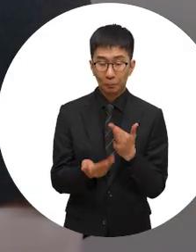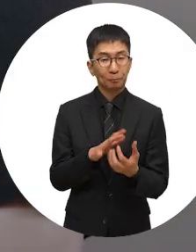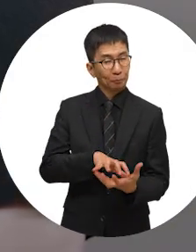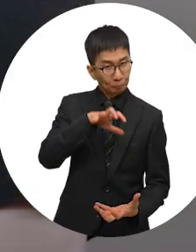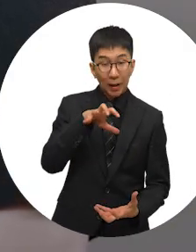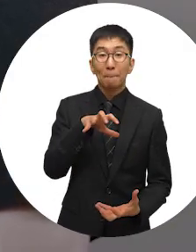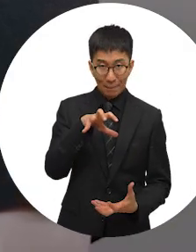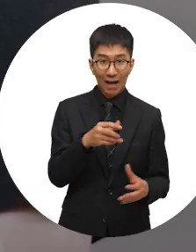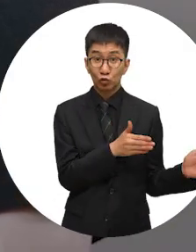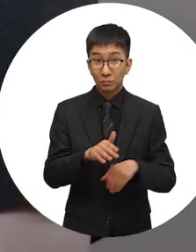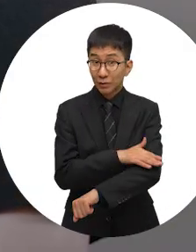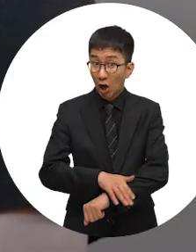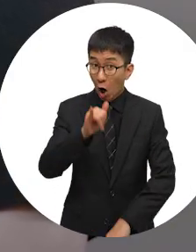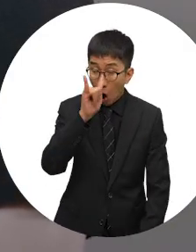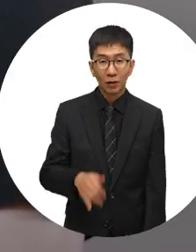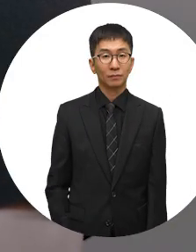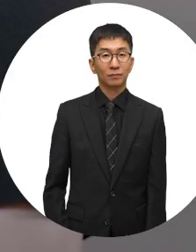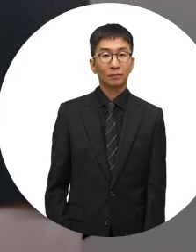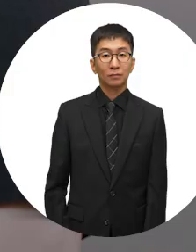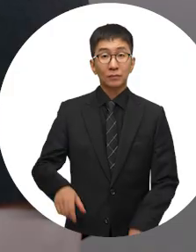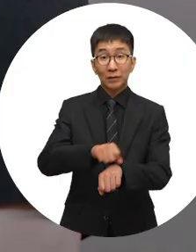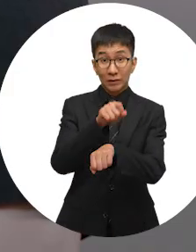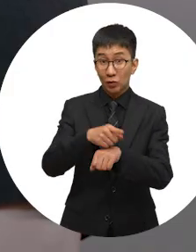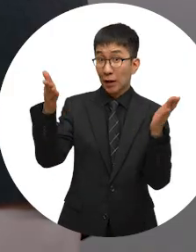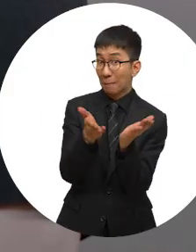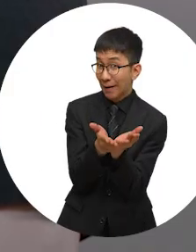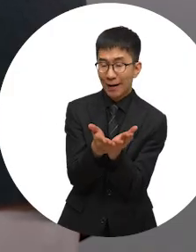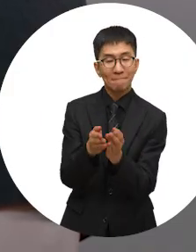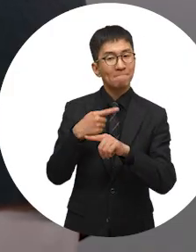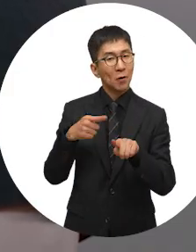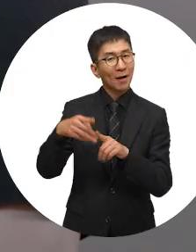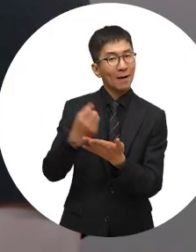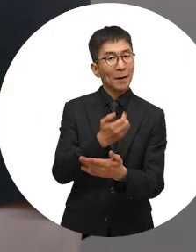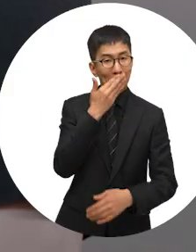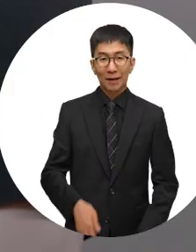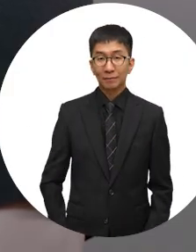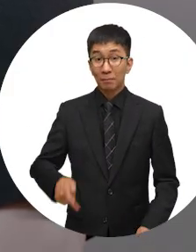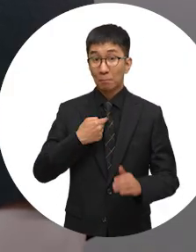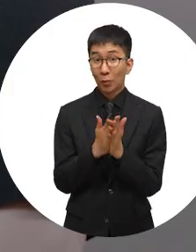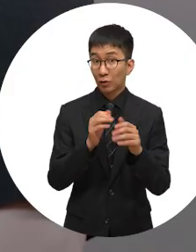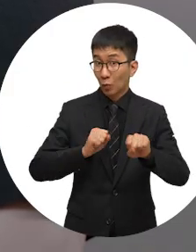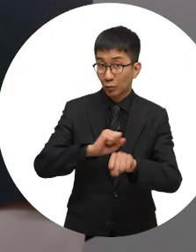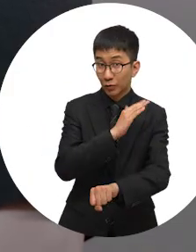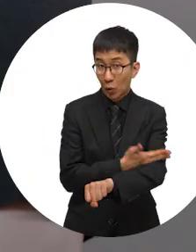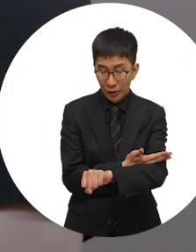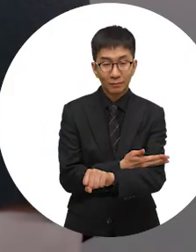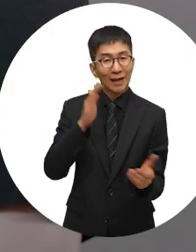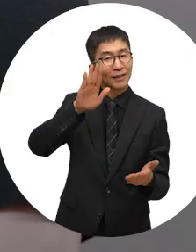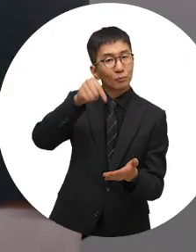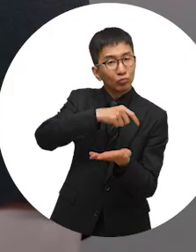관련 경험과 준비가 잘 드러난다면 계열 적합성 영역에서 높은 평가를 받을 수 있으니 자신의 활동과 역량을